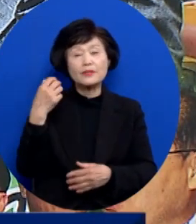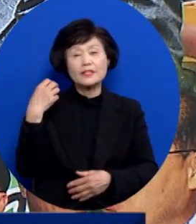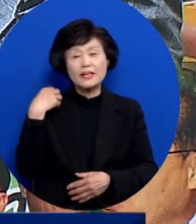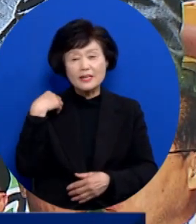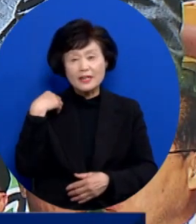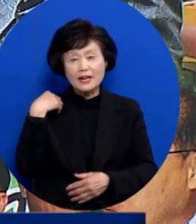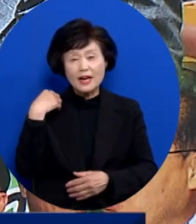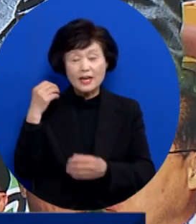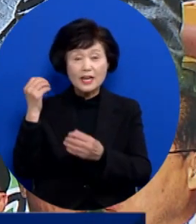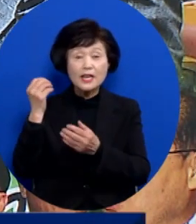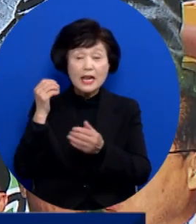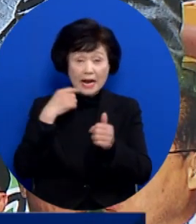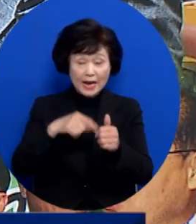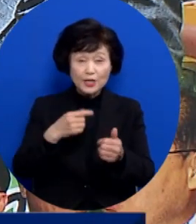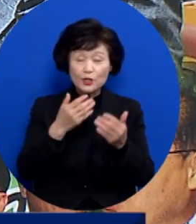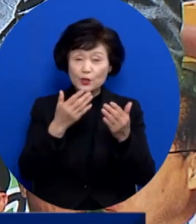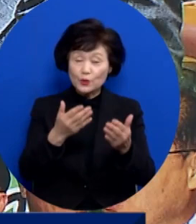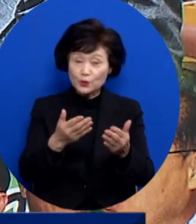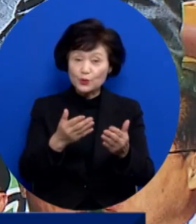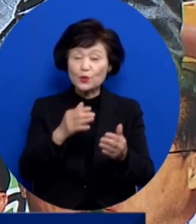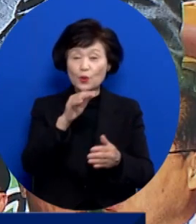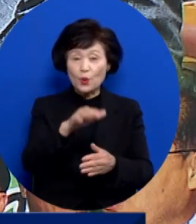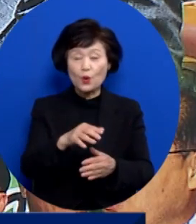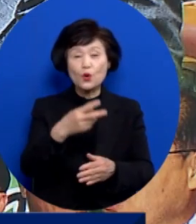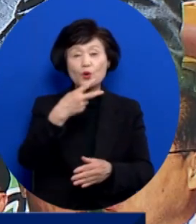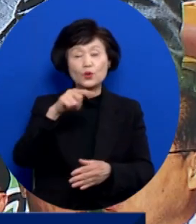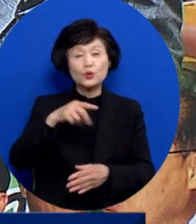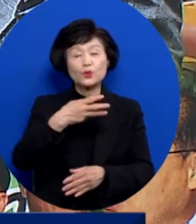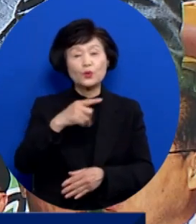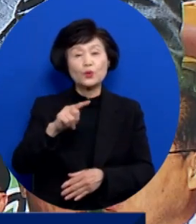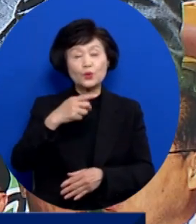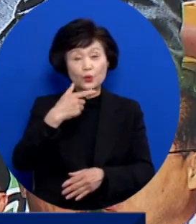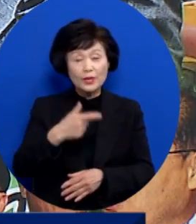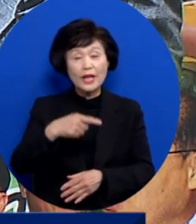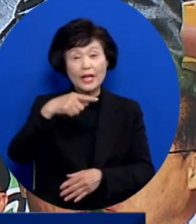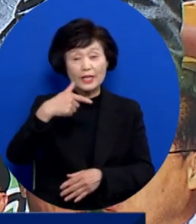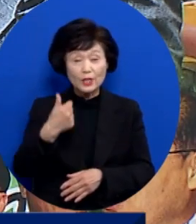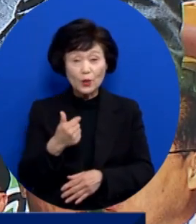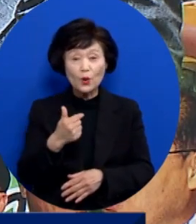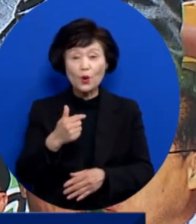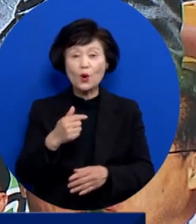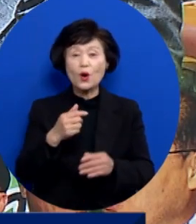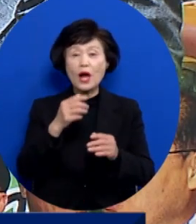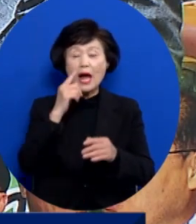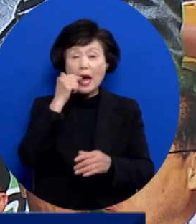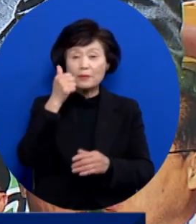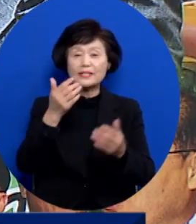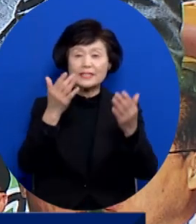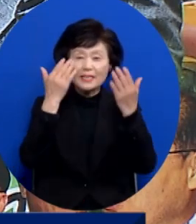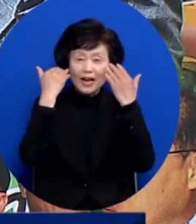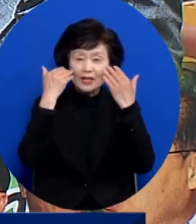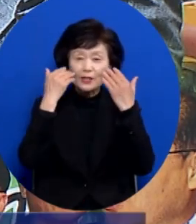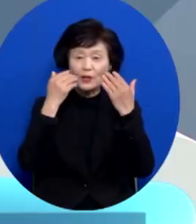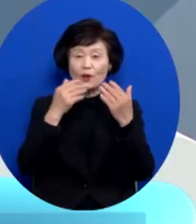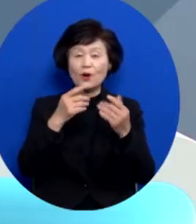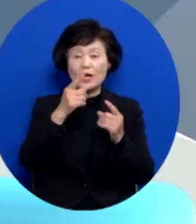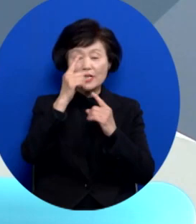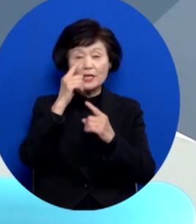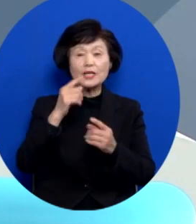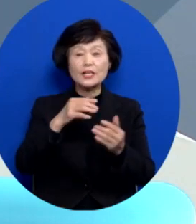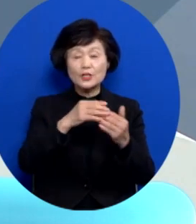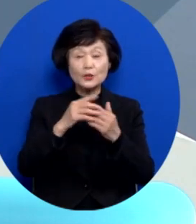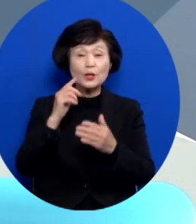있습니다 아버지 학교를 준비 중인 두란노 아버지 학교 포항지부 이동석지도 목사님 모시고 이야기 나눠보겠습니다